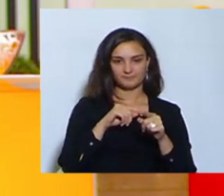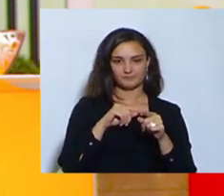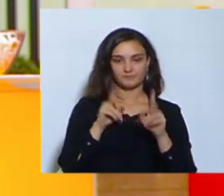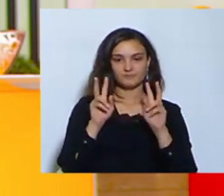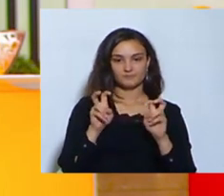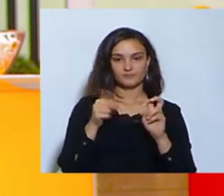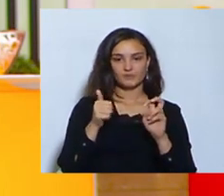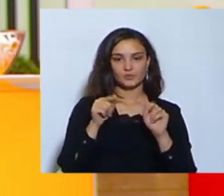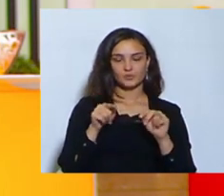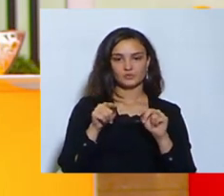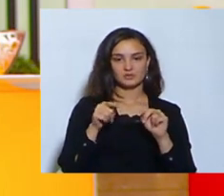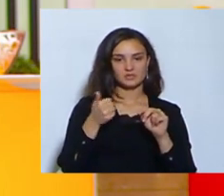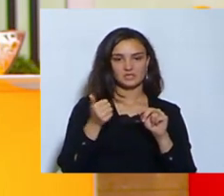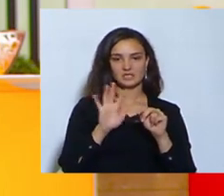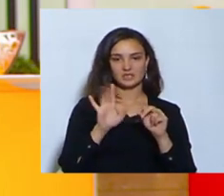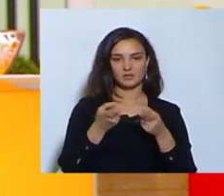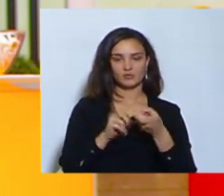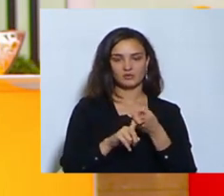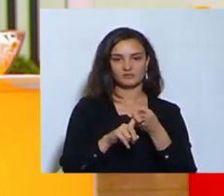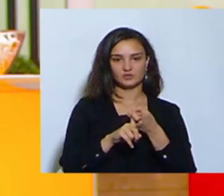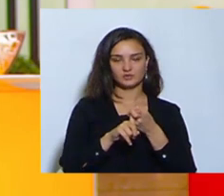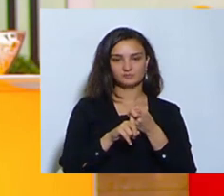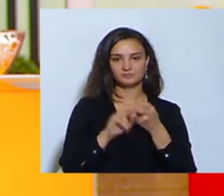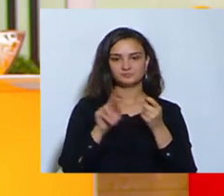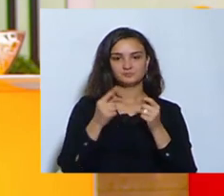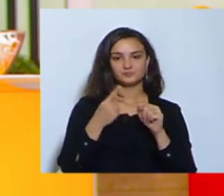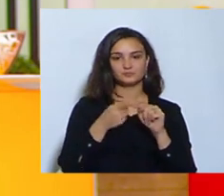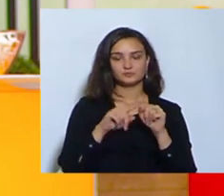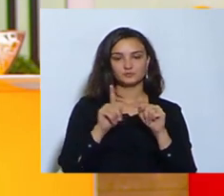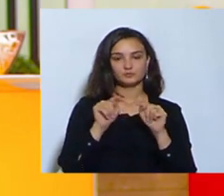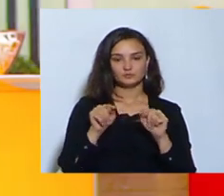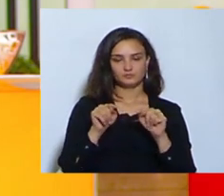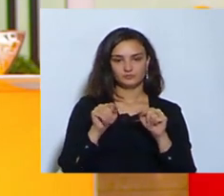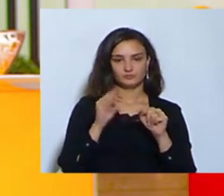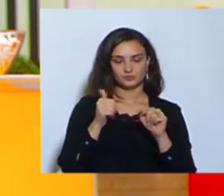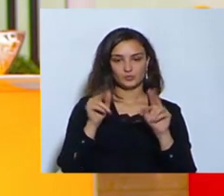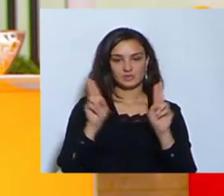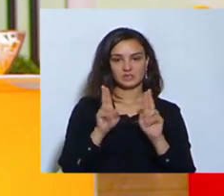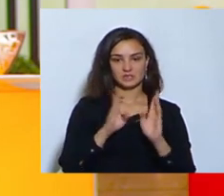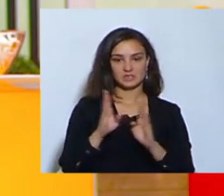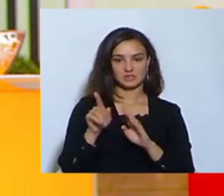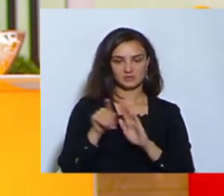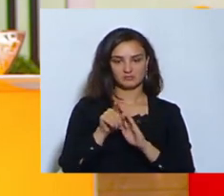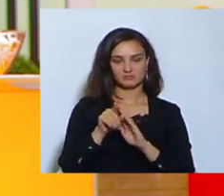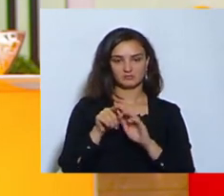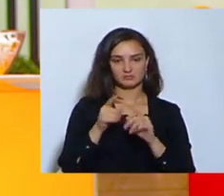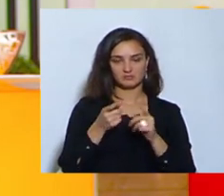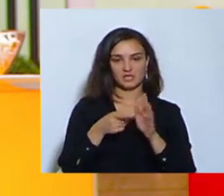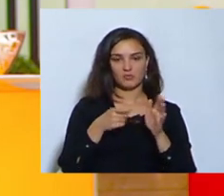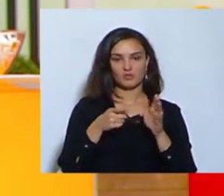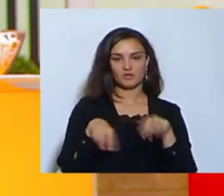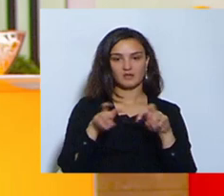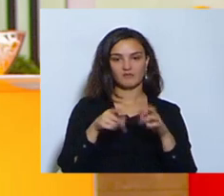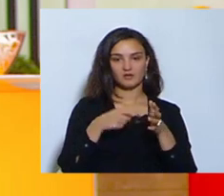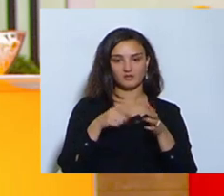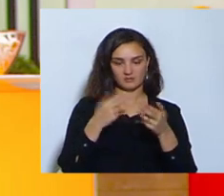განიხილება როგორც არც თუ ისე კარგი მოკავშირე. და რატომ? იმიტომ რომ როგორც წესი გამოკლევა